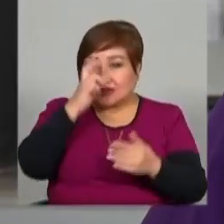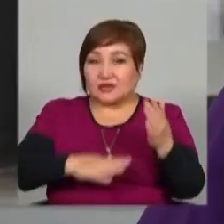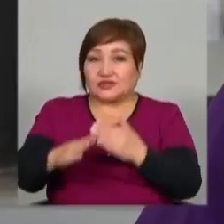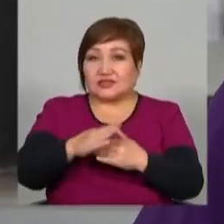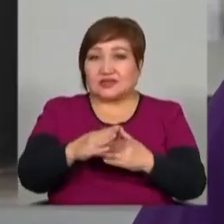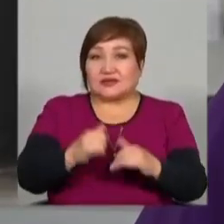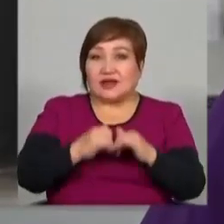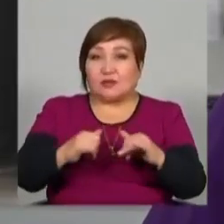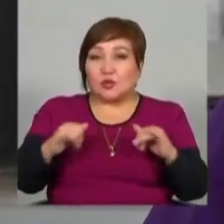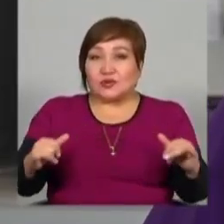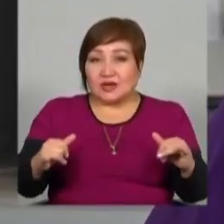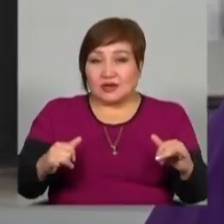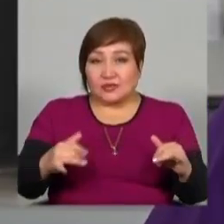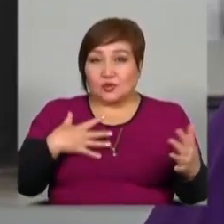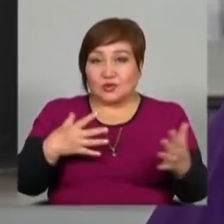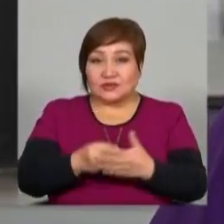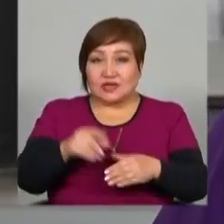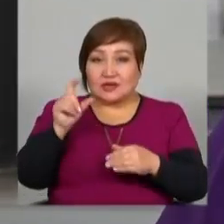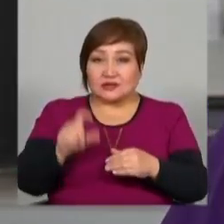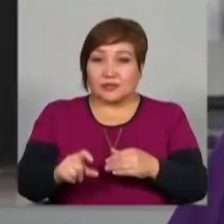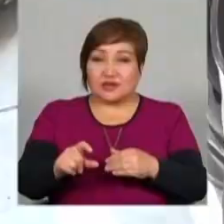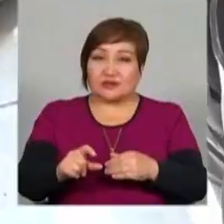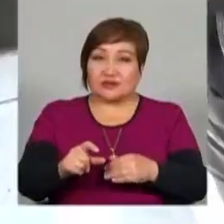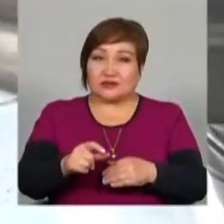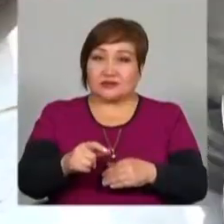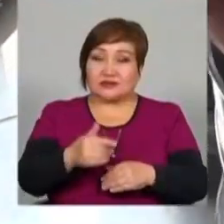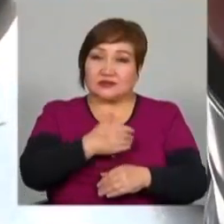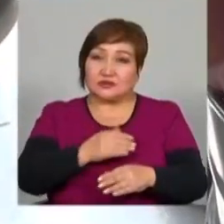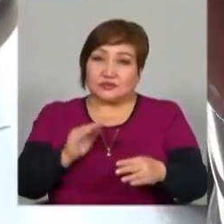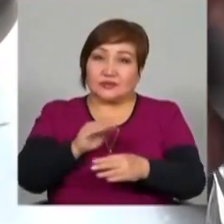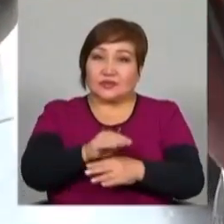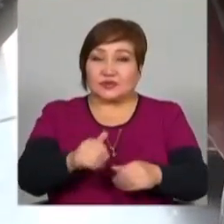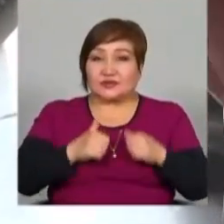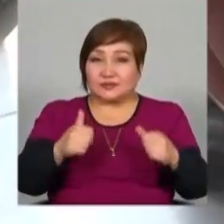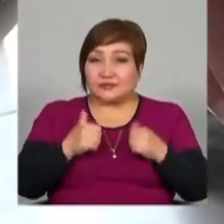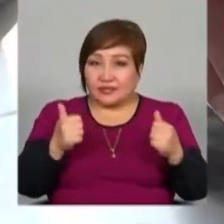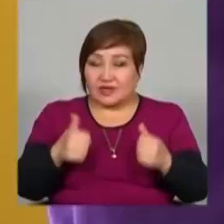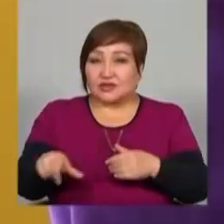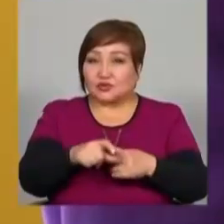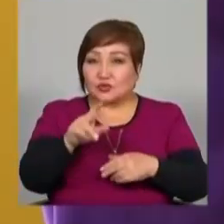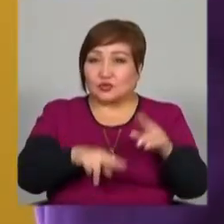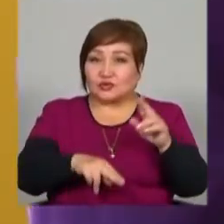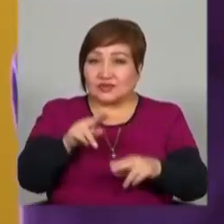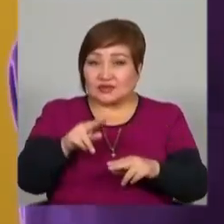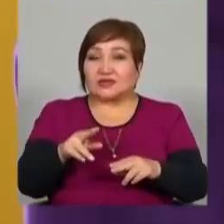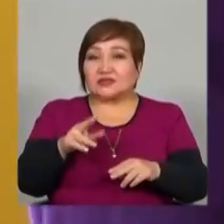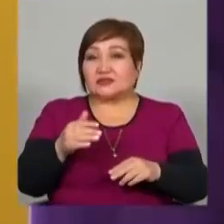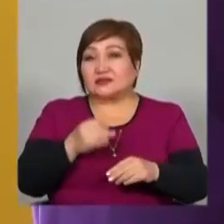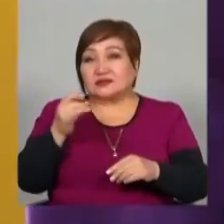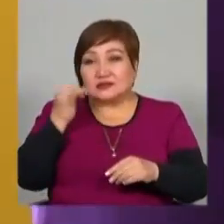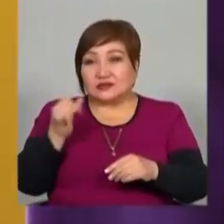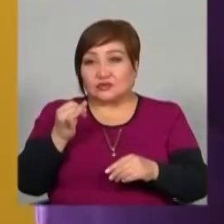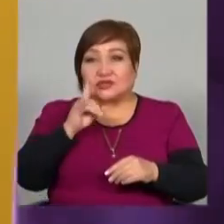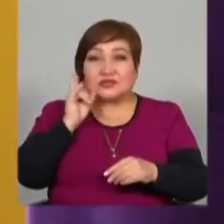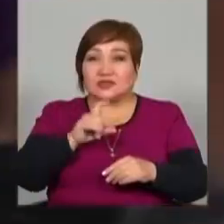дамуына бір өзімнің азаматтық үлесімді қосым келді. Ерғанат секілді жол құрылысына қызығатын жас көп. Асфальттың құрамын